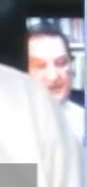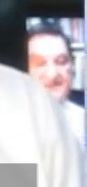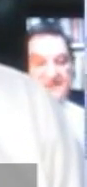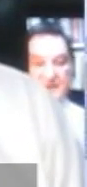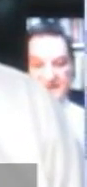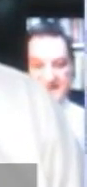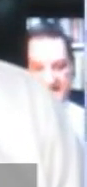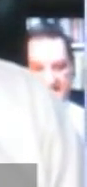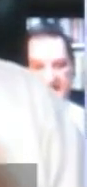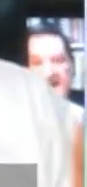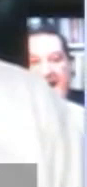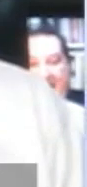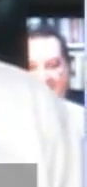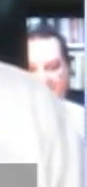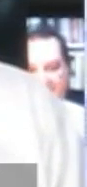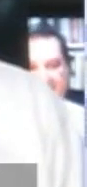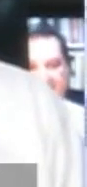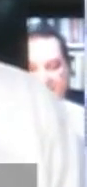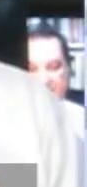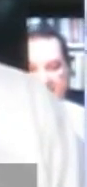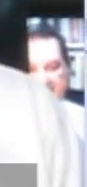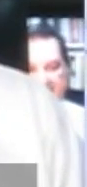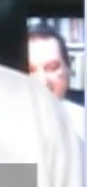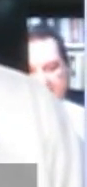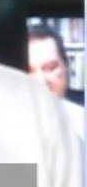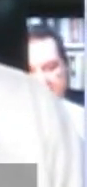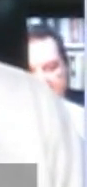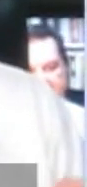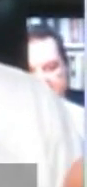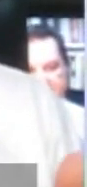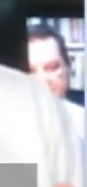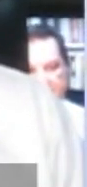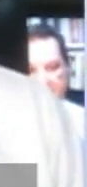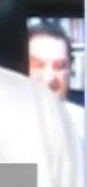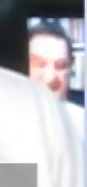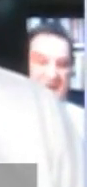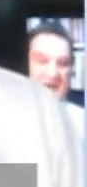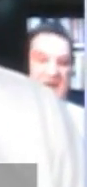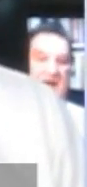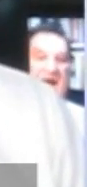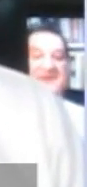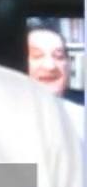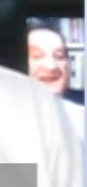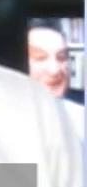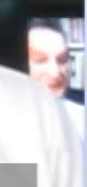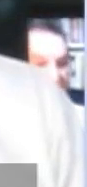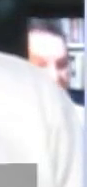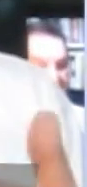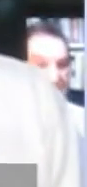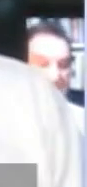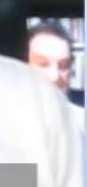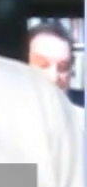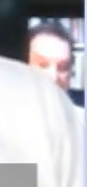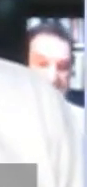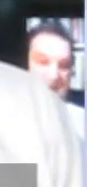μπορεί να πάει στο όριο των δικών μας οικοπαίδων κατ' εξουσιοδότηση της Λιβύης. Μπορεί